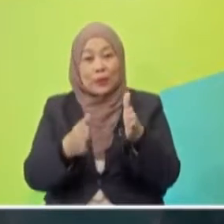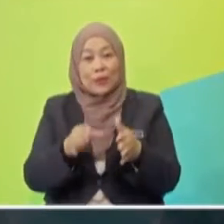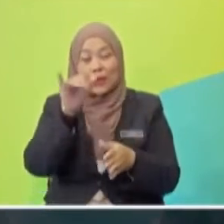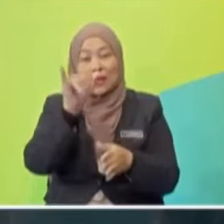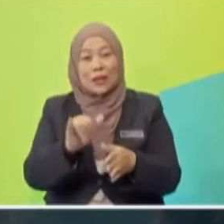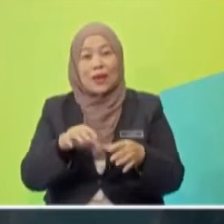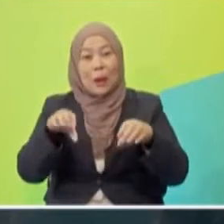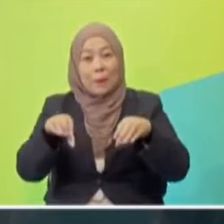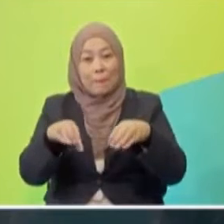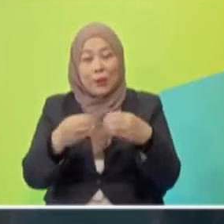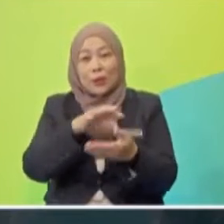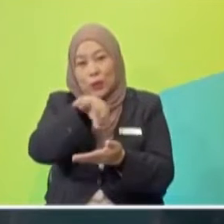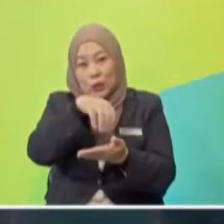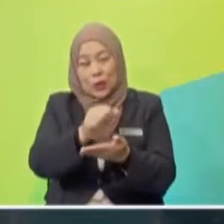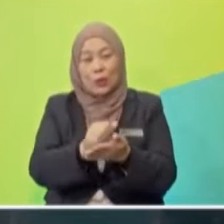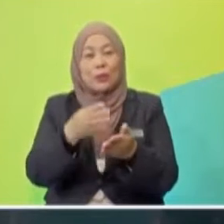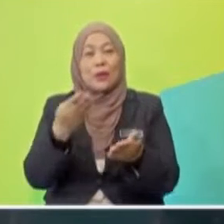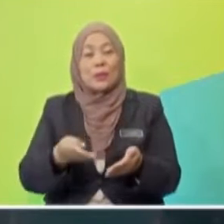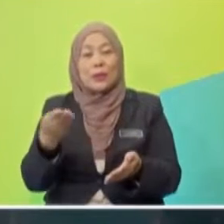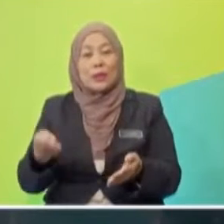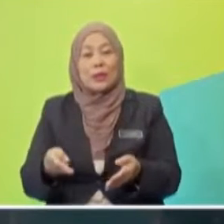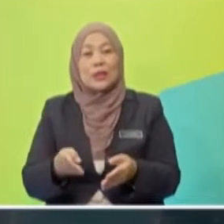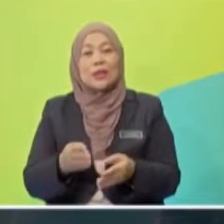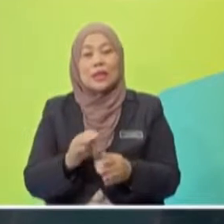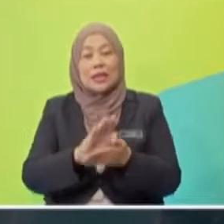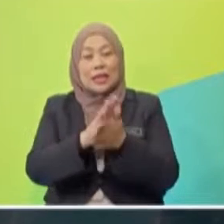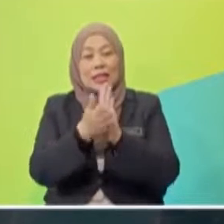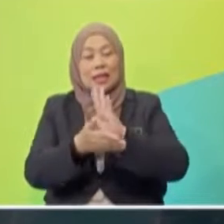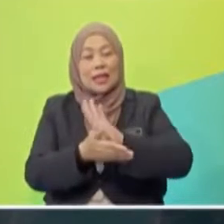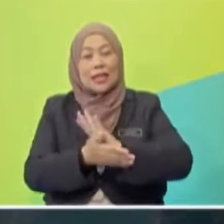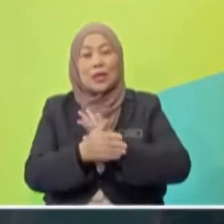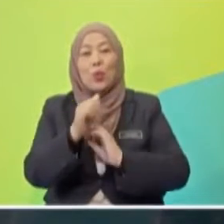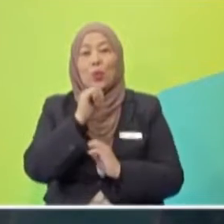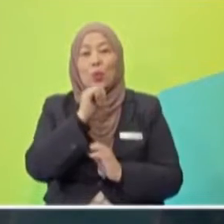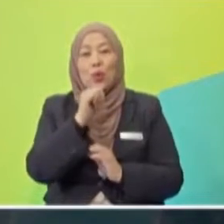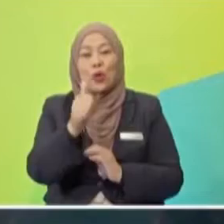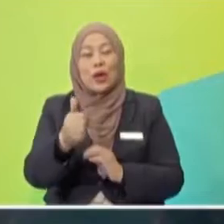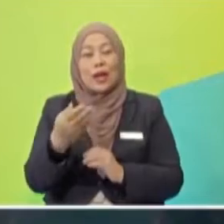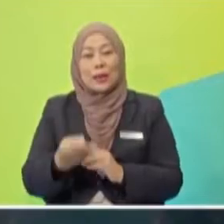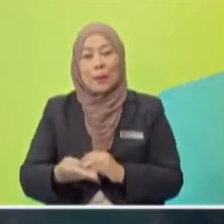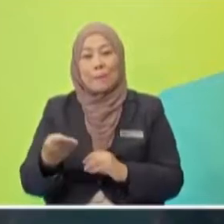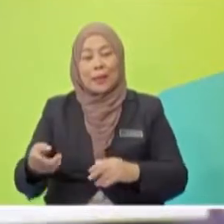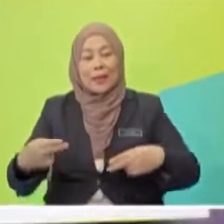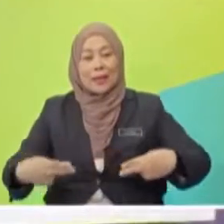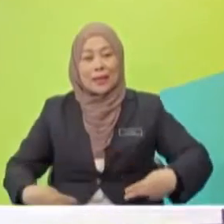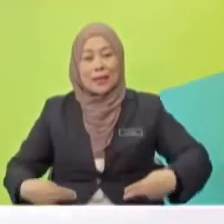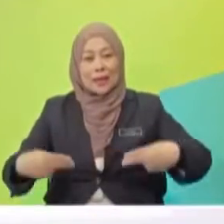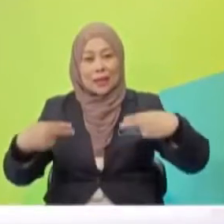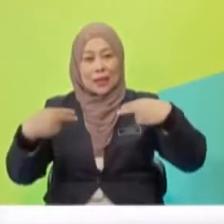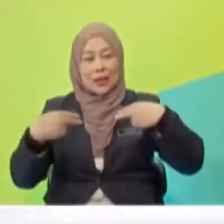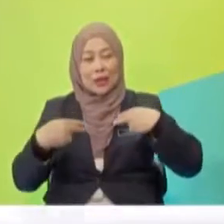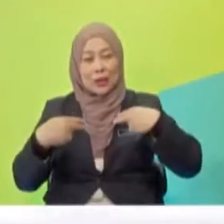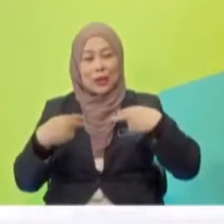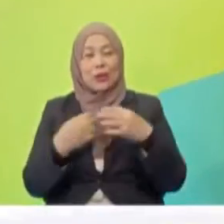itu adalah benda hidup sebabnya boleh bergerak sendiri apa sih tapi kalau di sebelah sini